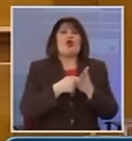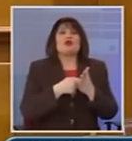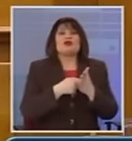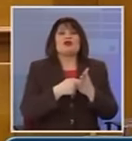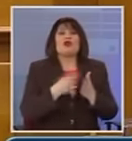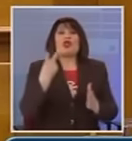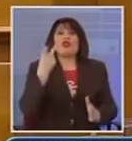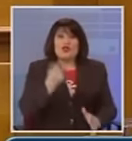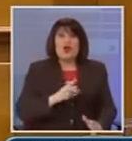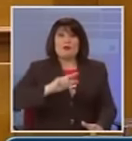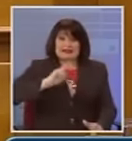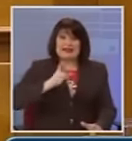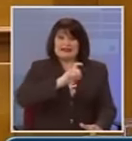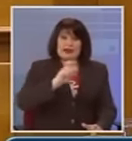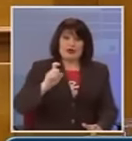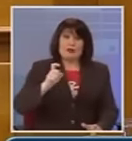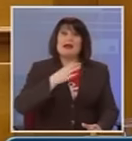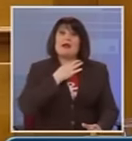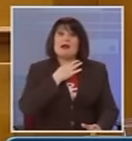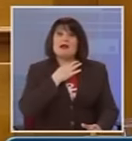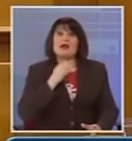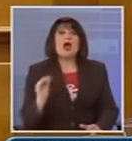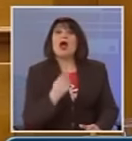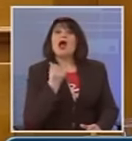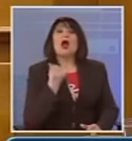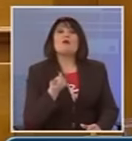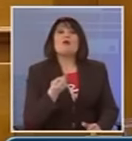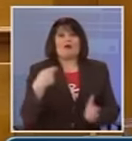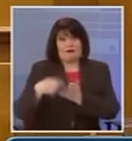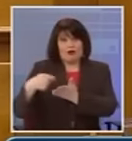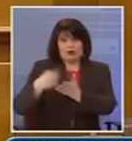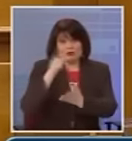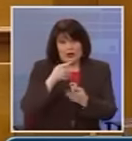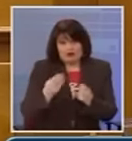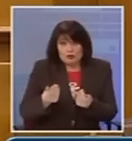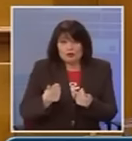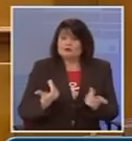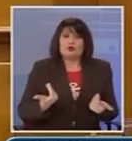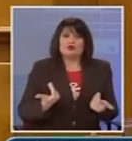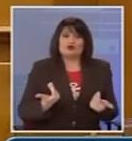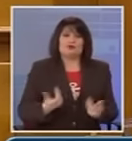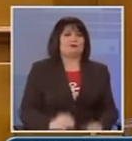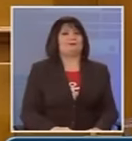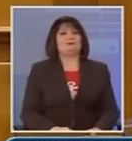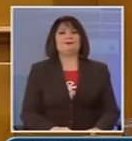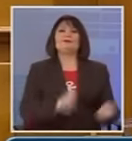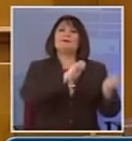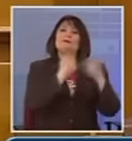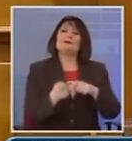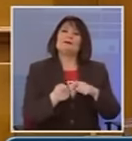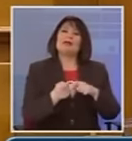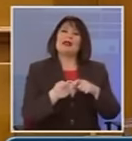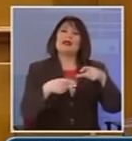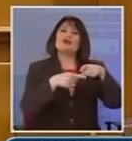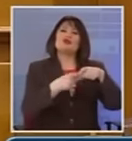τα 2,5 δισεκατομμύρια τουλάχιστον που θα χρειαστούν. Από πού θα τα βρείτε, από άλλους φόρους? Η αποκατάσταση της 13ης